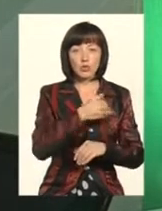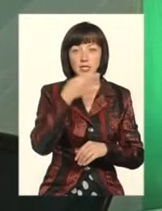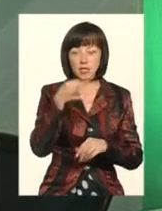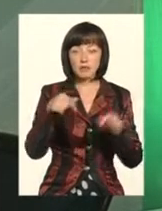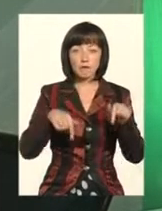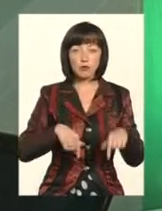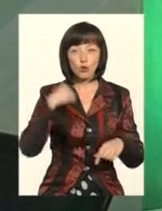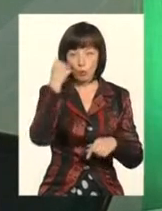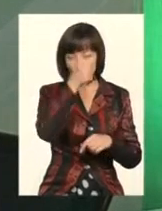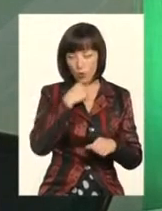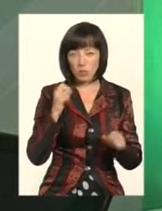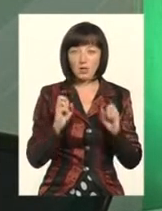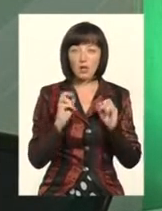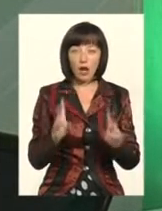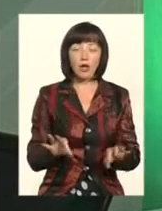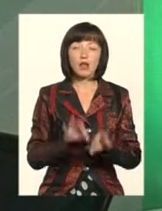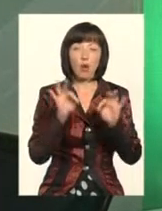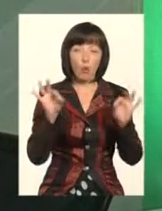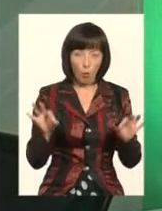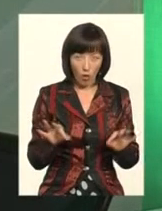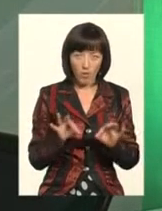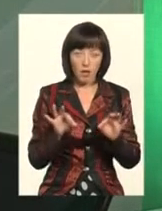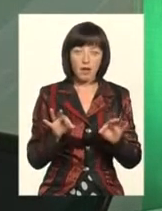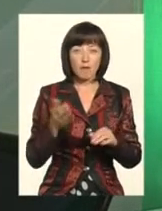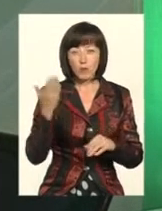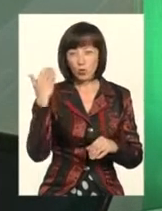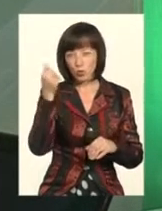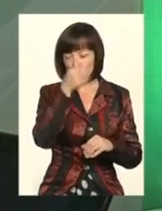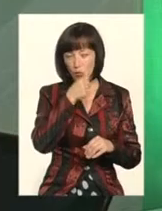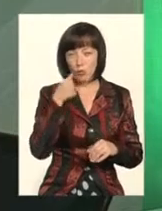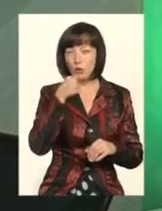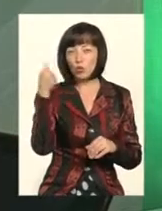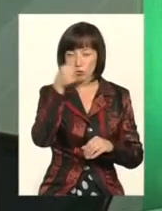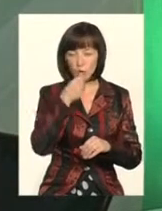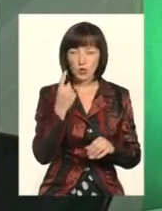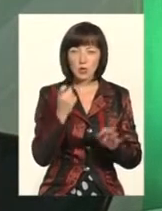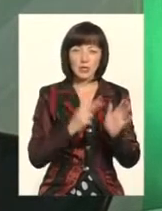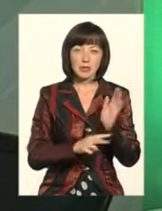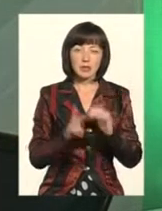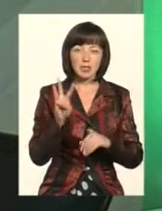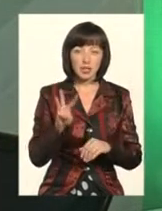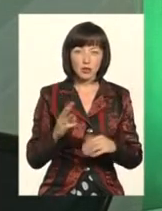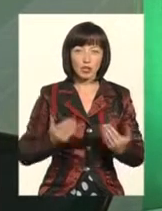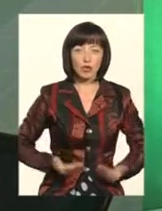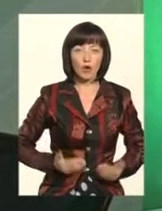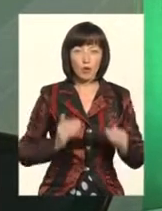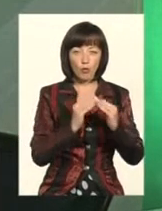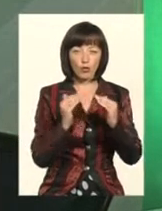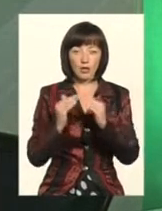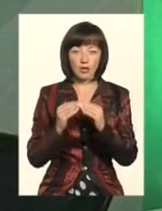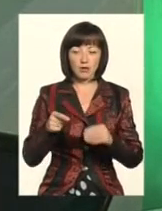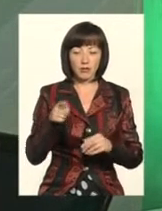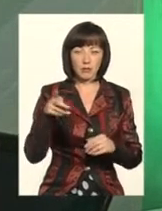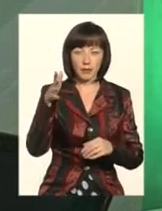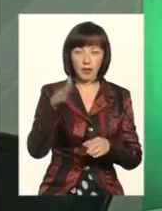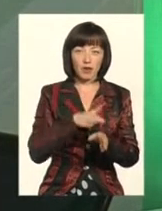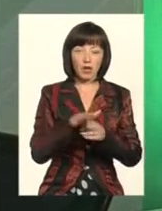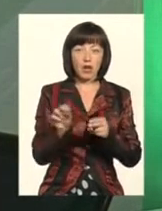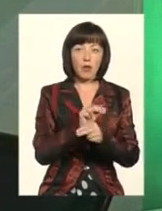в цьому році, як ніколи, в минулому році ми біля 173 житлових будинків багатоповерхових виконали